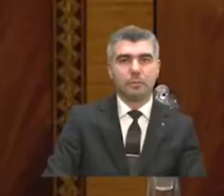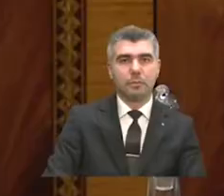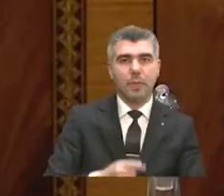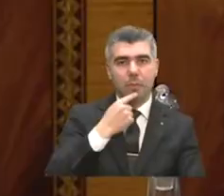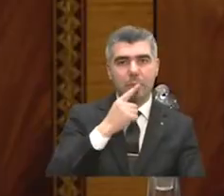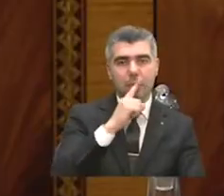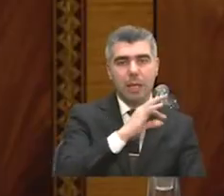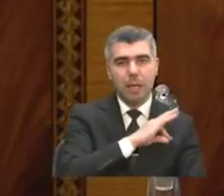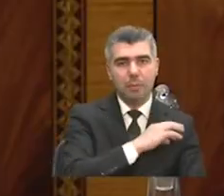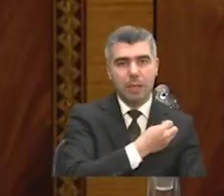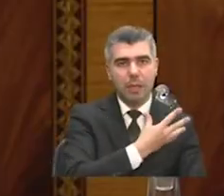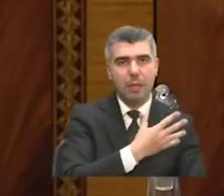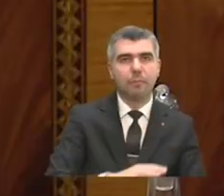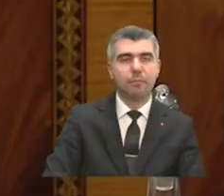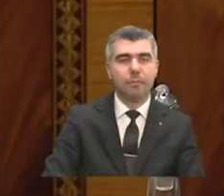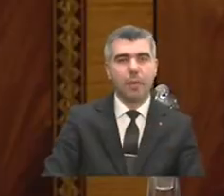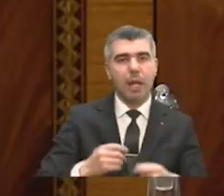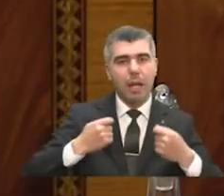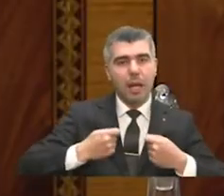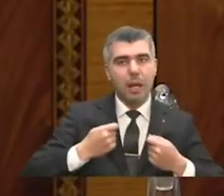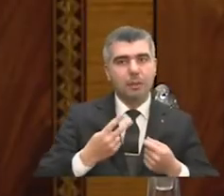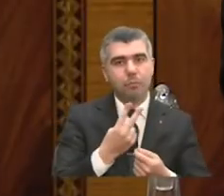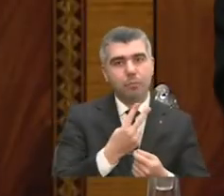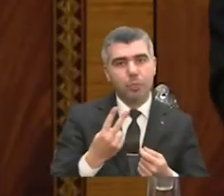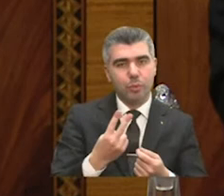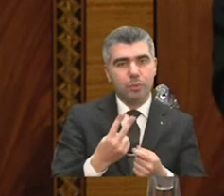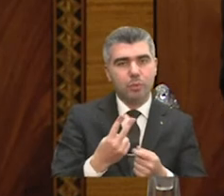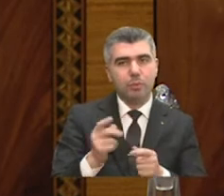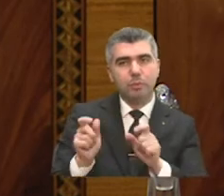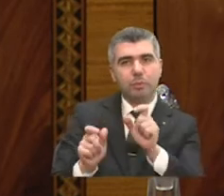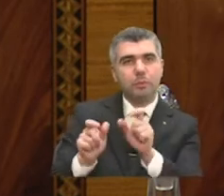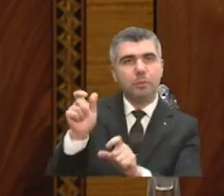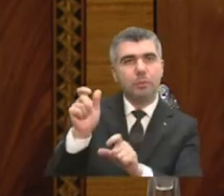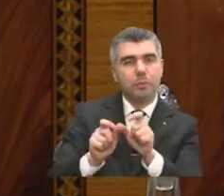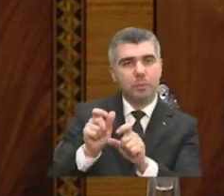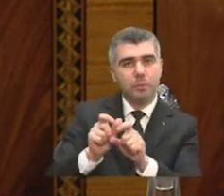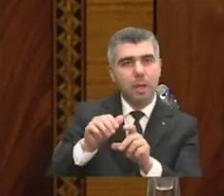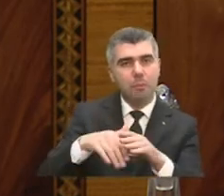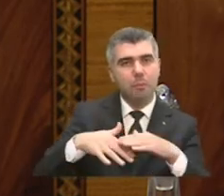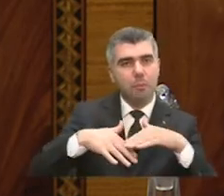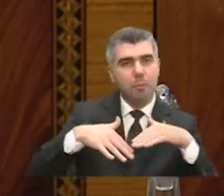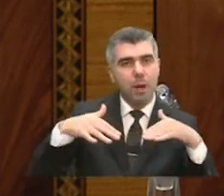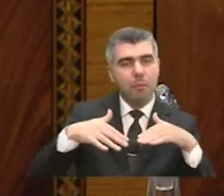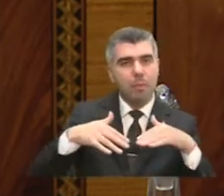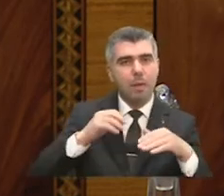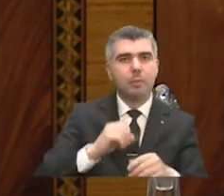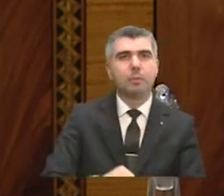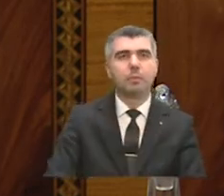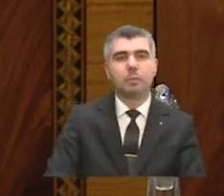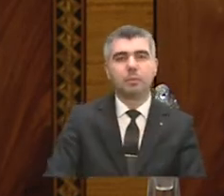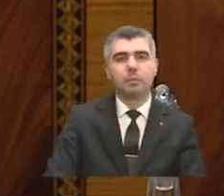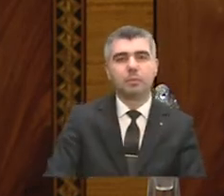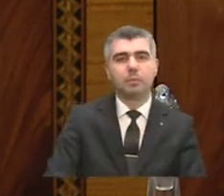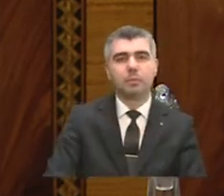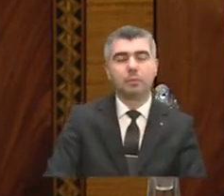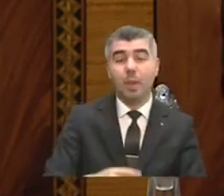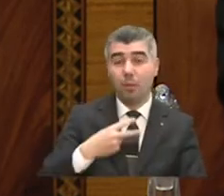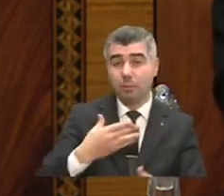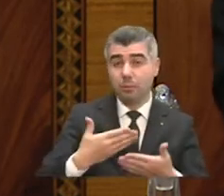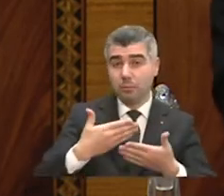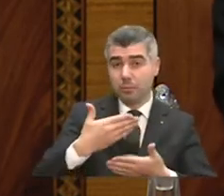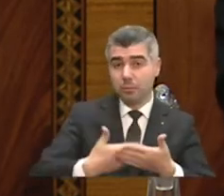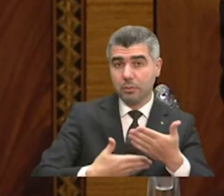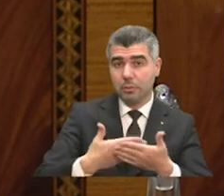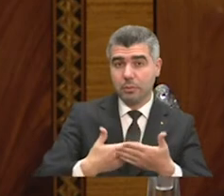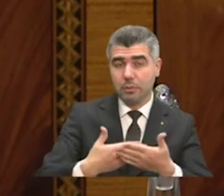remis leur présentation. Au nom de Dieu, miséricordieux, Messieurs les représentants, le